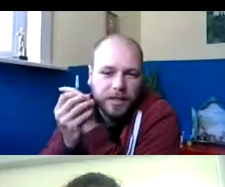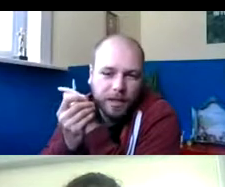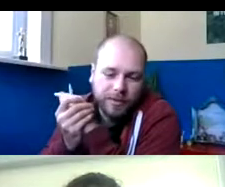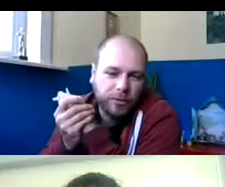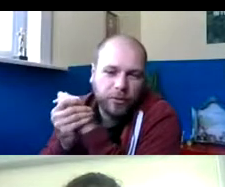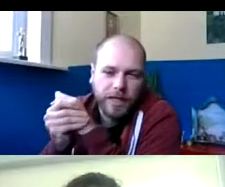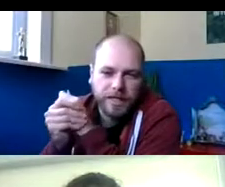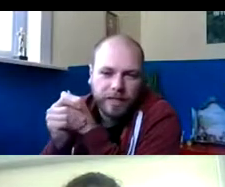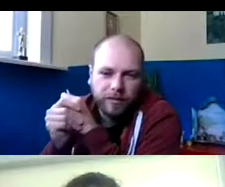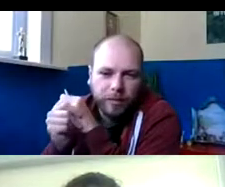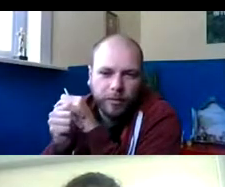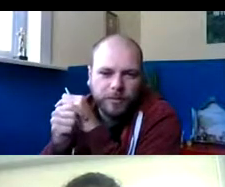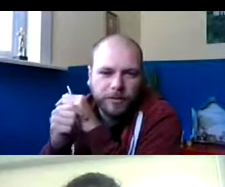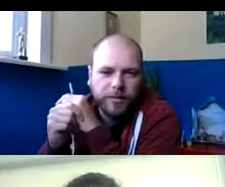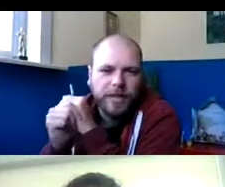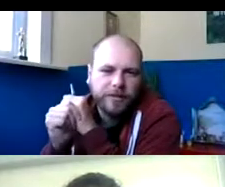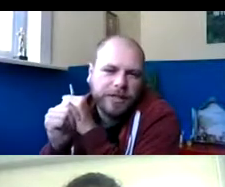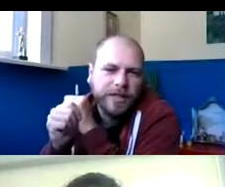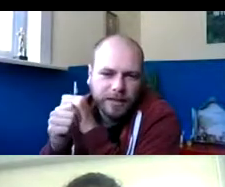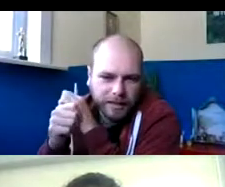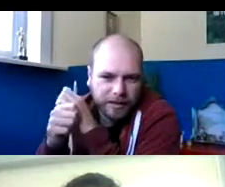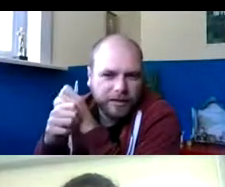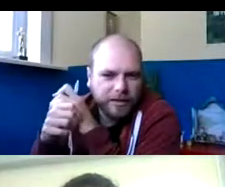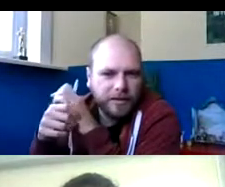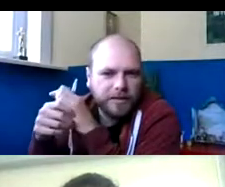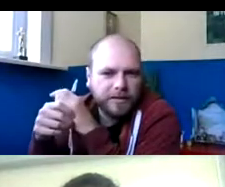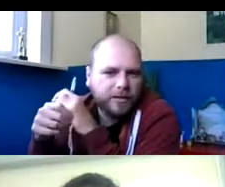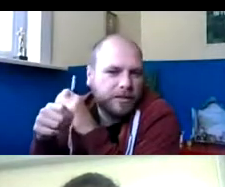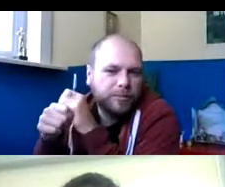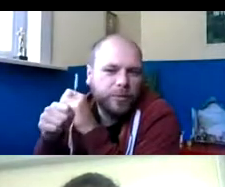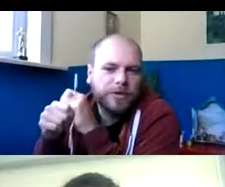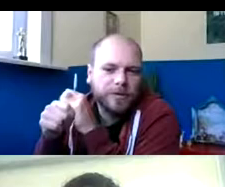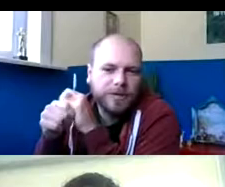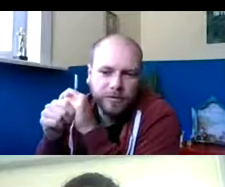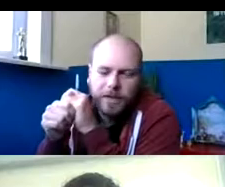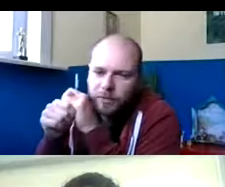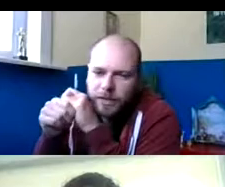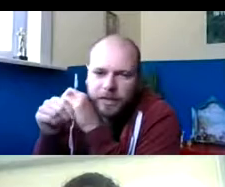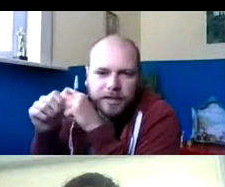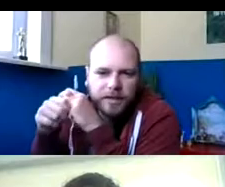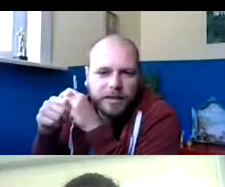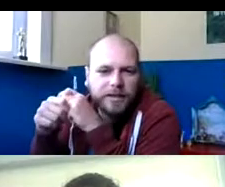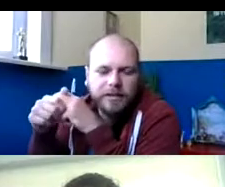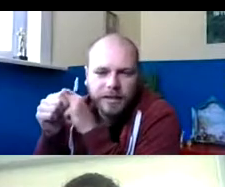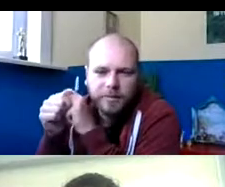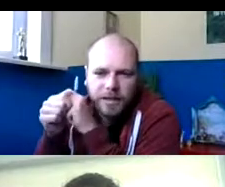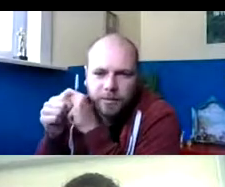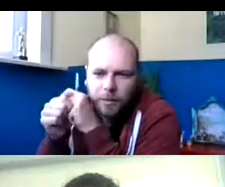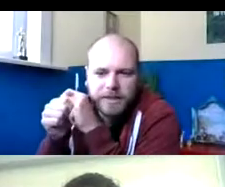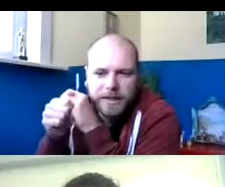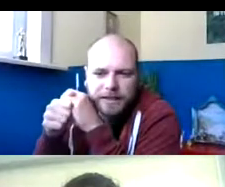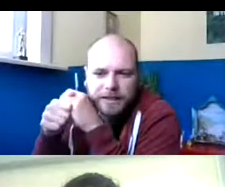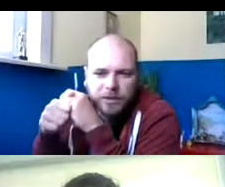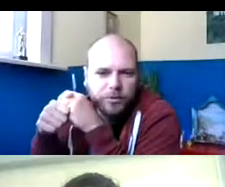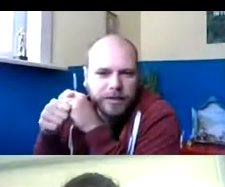de innovatoren gewoon daar zelf wat bewust van te maken? Van oké, het is... Kies bewust misschien van ik wil het liefst bij die